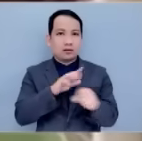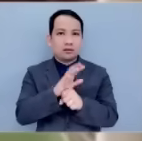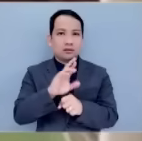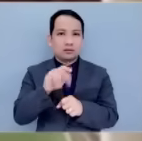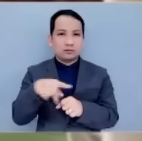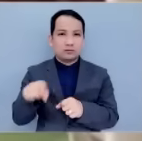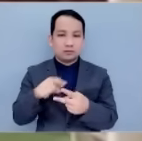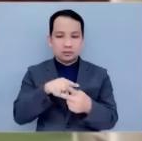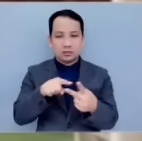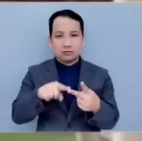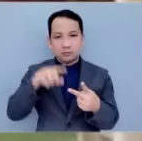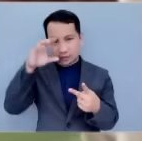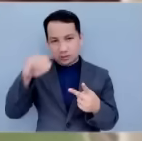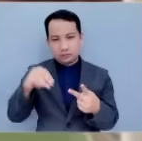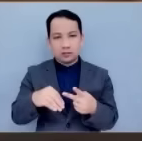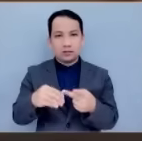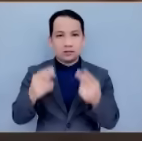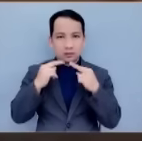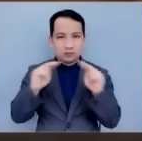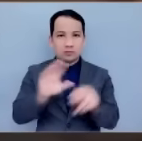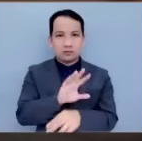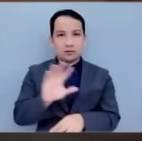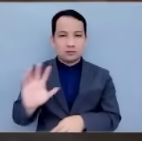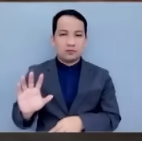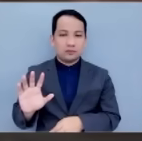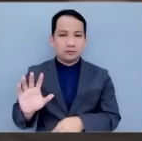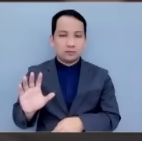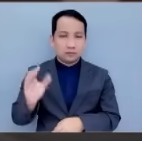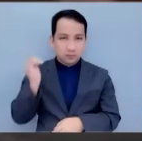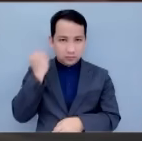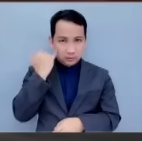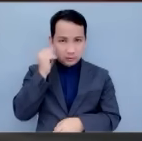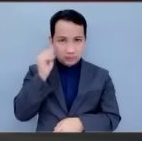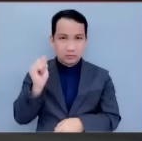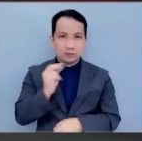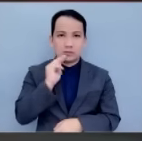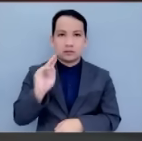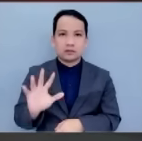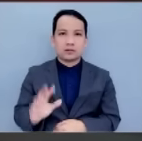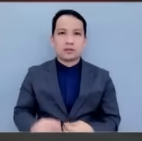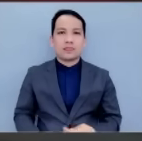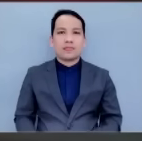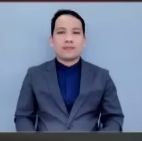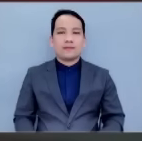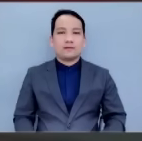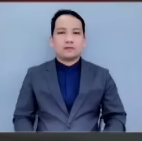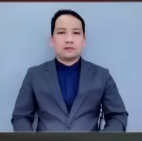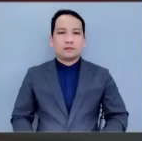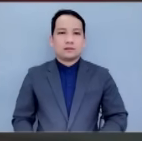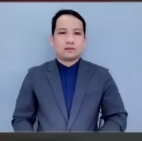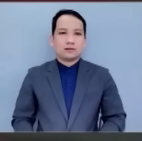dalawang suspect. Nagbabalita mula sa frontline, Jana Rua, News 5.